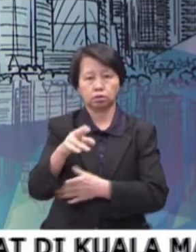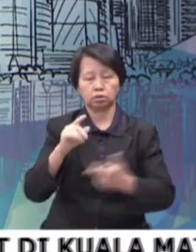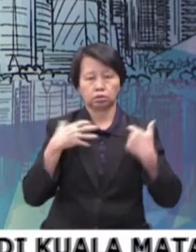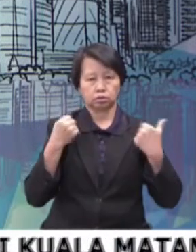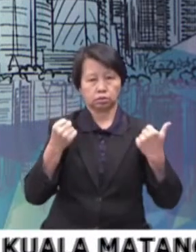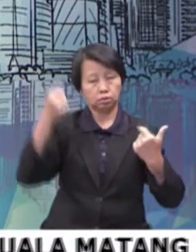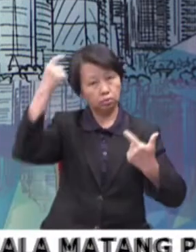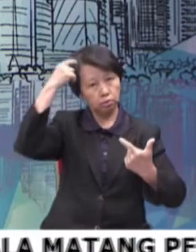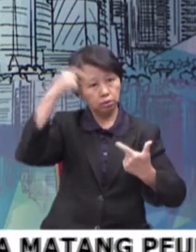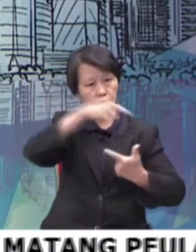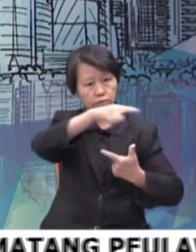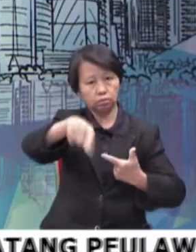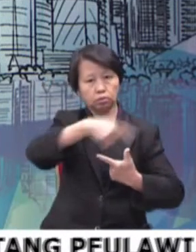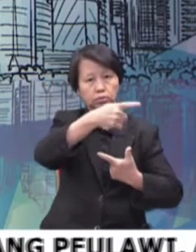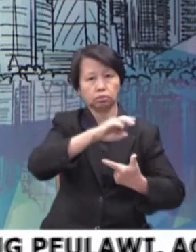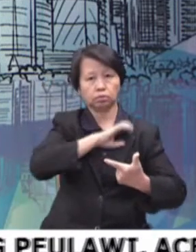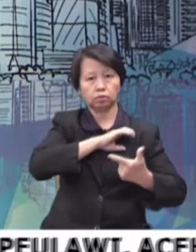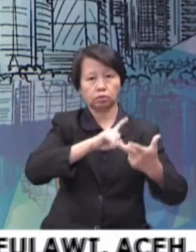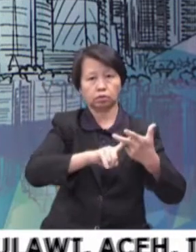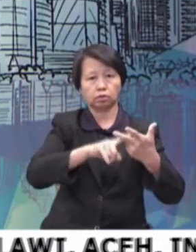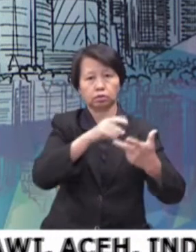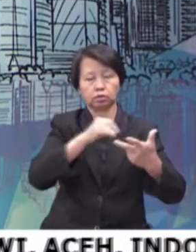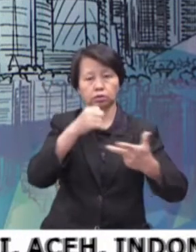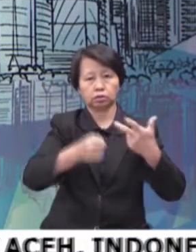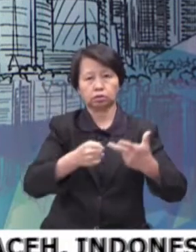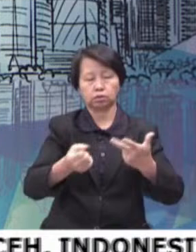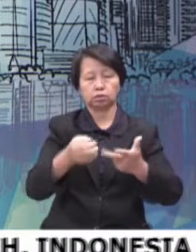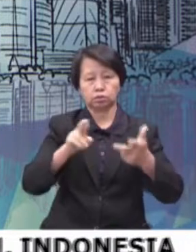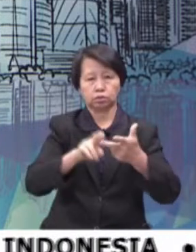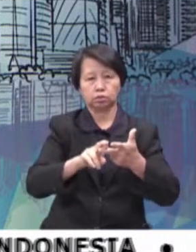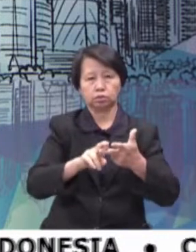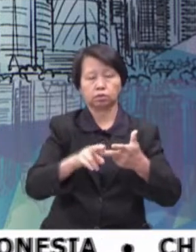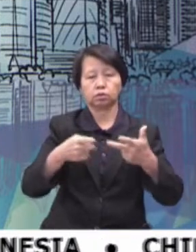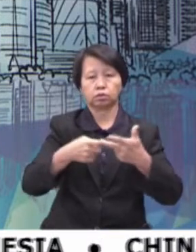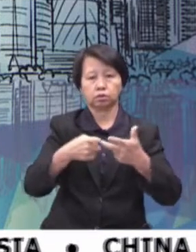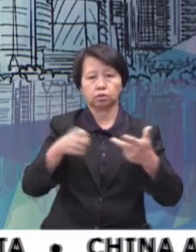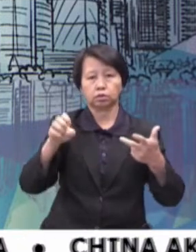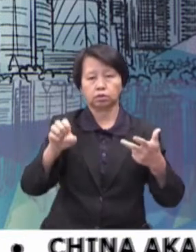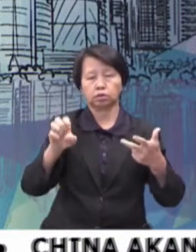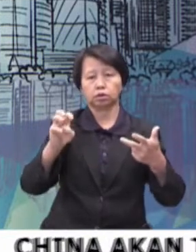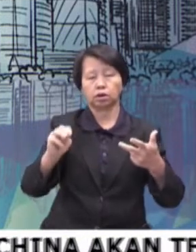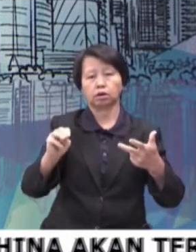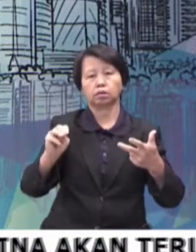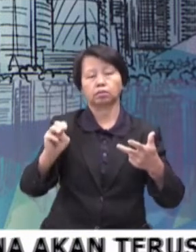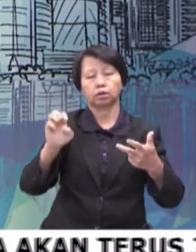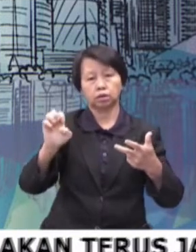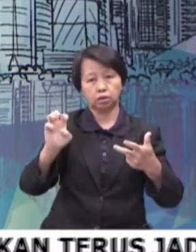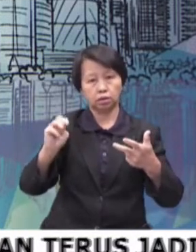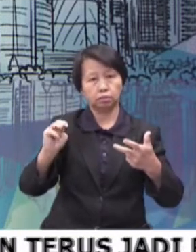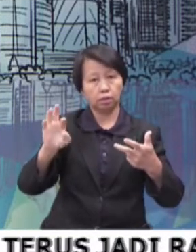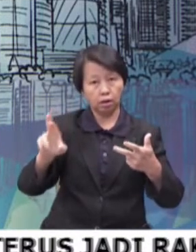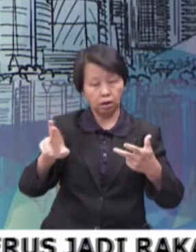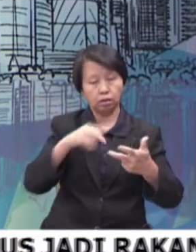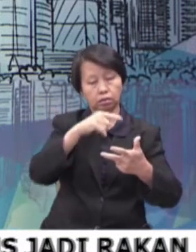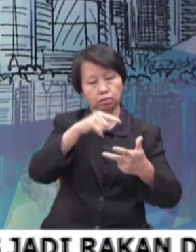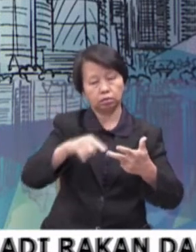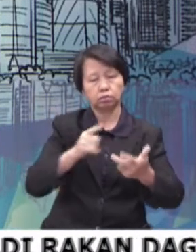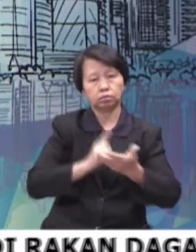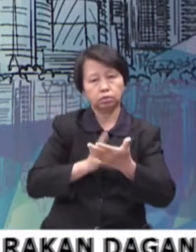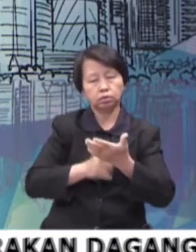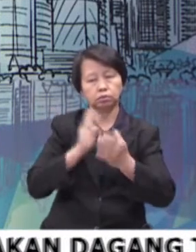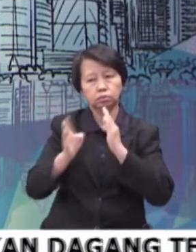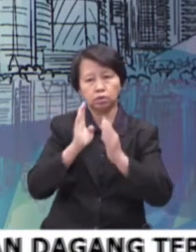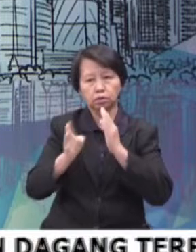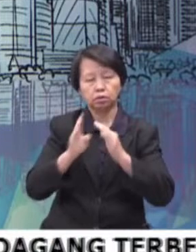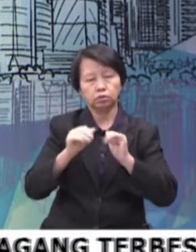mental dalam kalangan anggota polisi dan juga berkenaan dengan sistem record perbuatan elektronik imrt itu antara yang dibincangkan dan juga dibahaskan